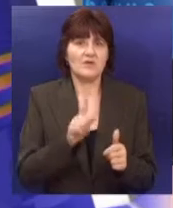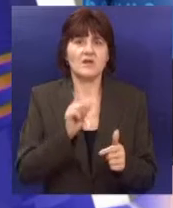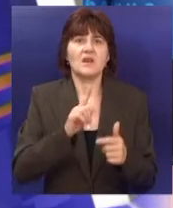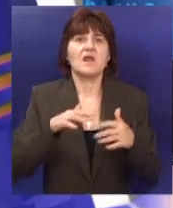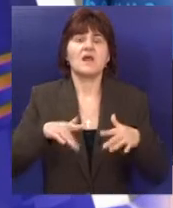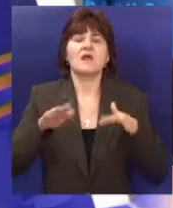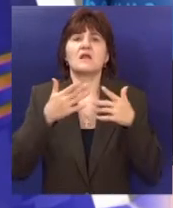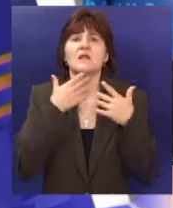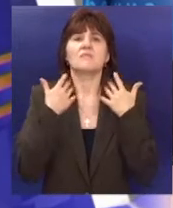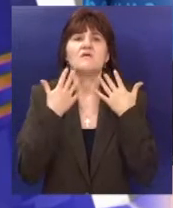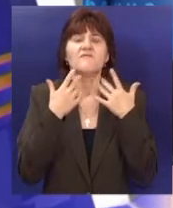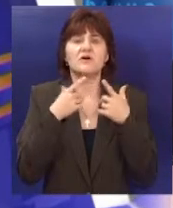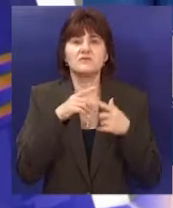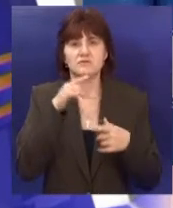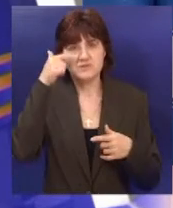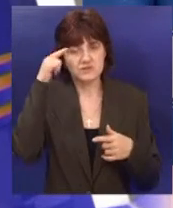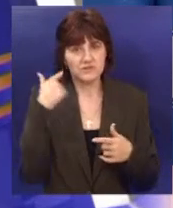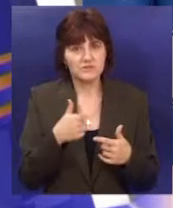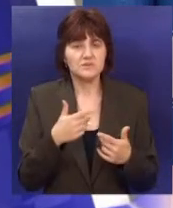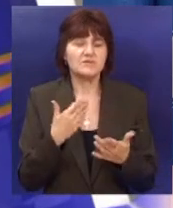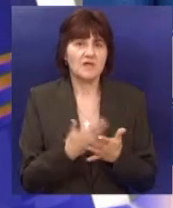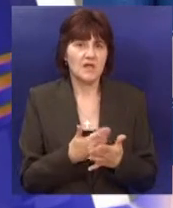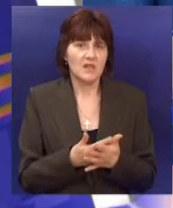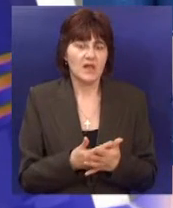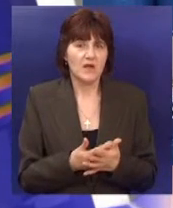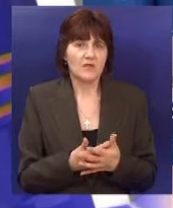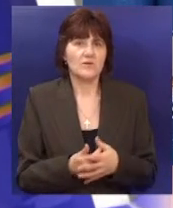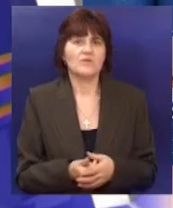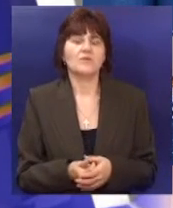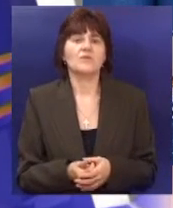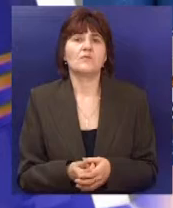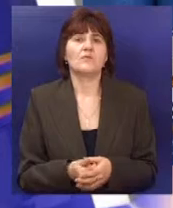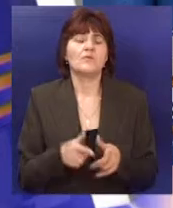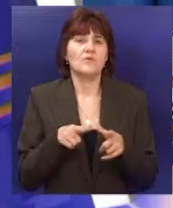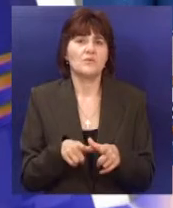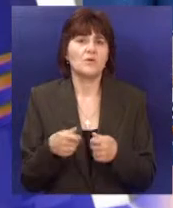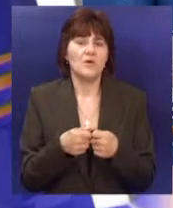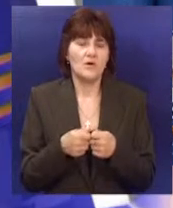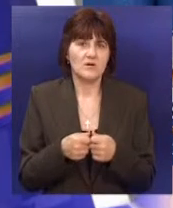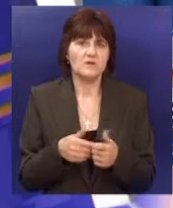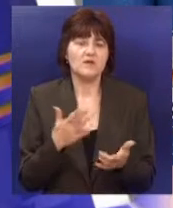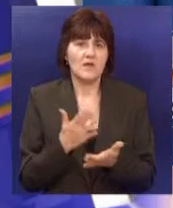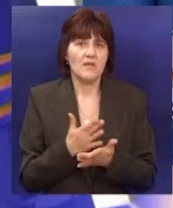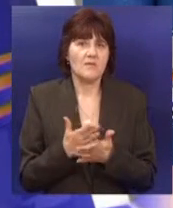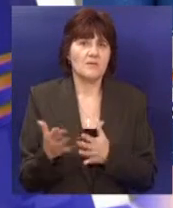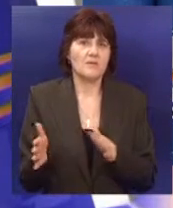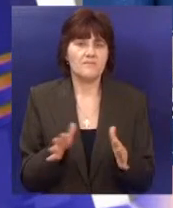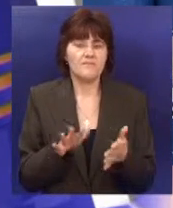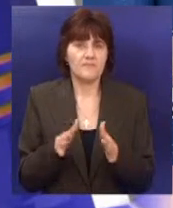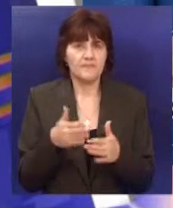sportova, nije klimatizovana. Sigurno ste prošle godine ispratili manifestaciju koja je bila u organizaciji